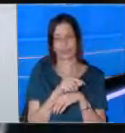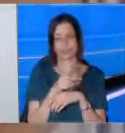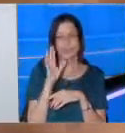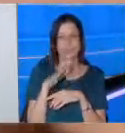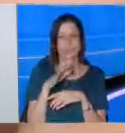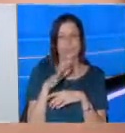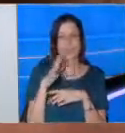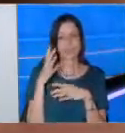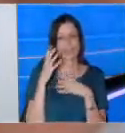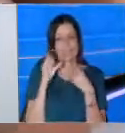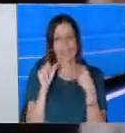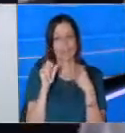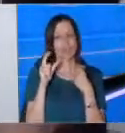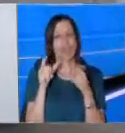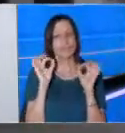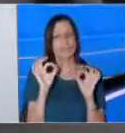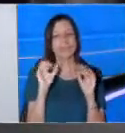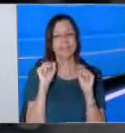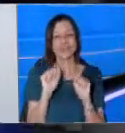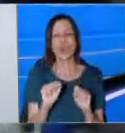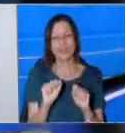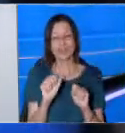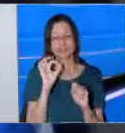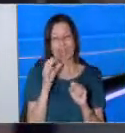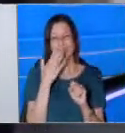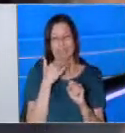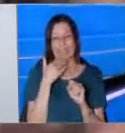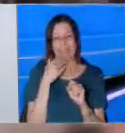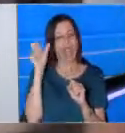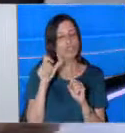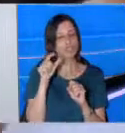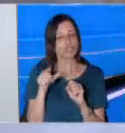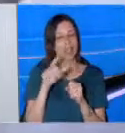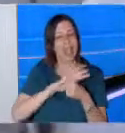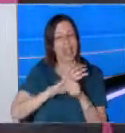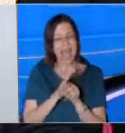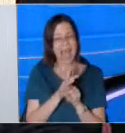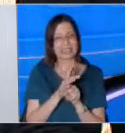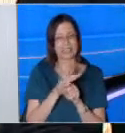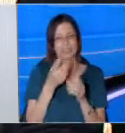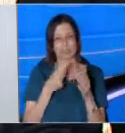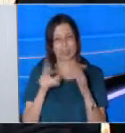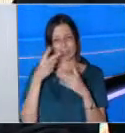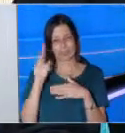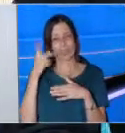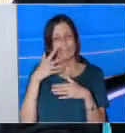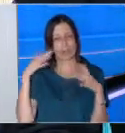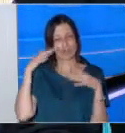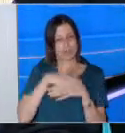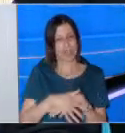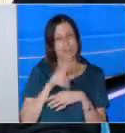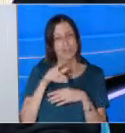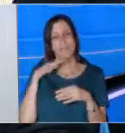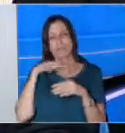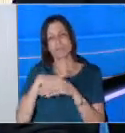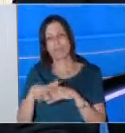והסנאטור טד מננדז, שהיה באמת תומך דגול של ישראל, אנשים הללו, הלחץ מלמטה, מתחיל להשפיע עליהם, והם משפיעים על